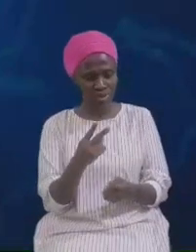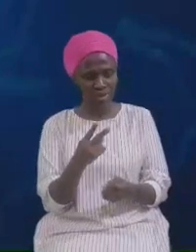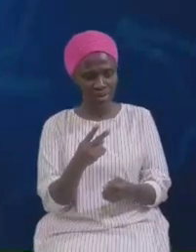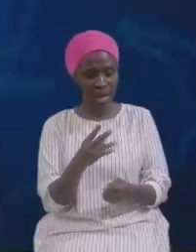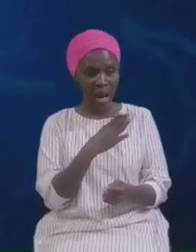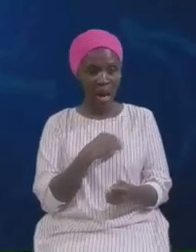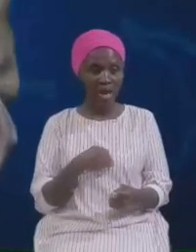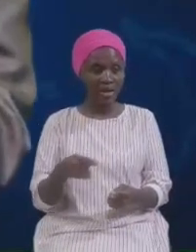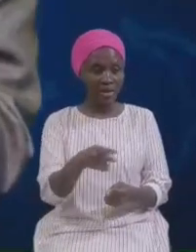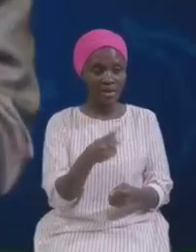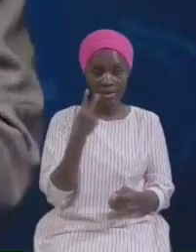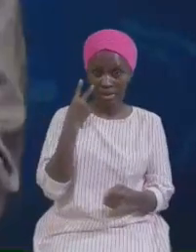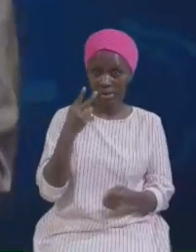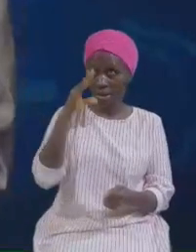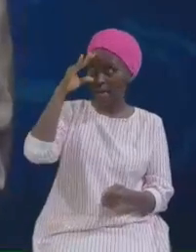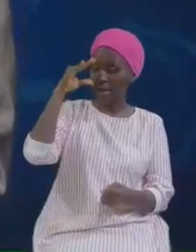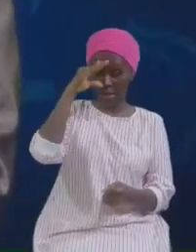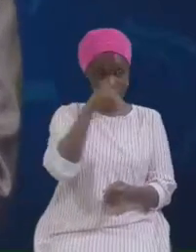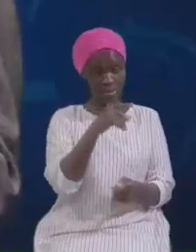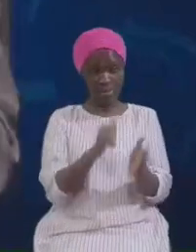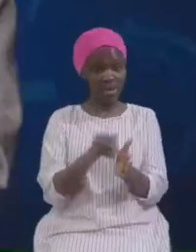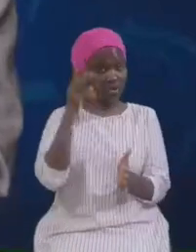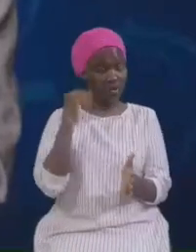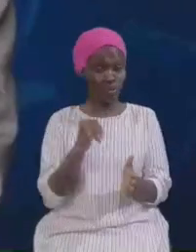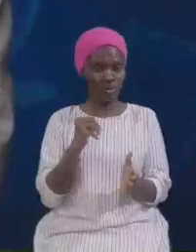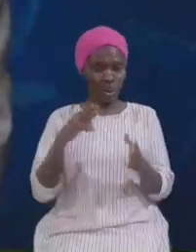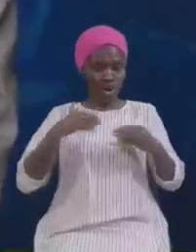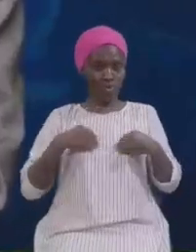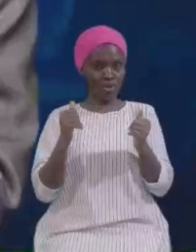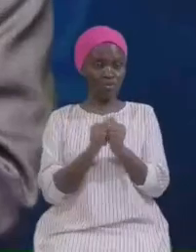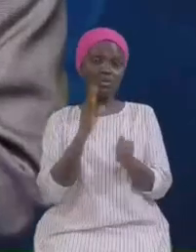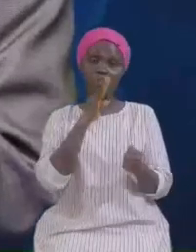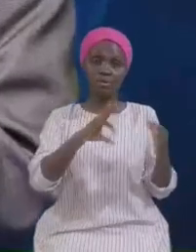l'ont vu. Et virent le